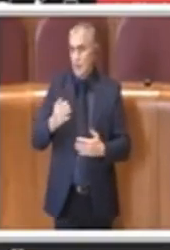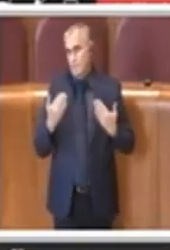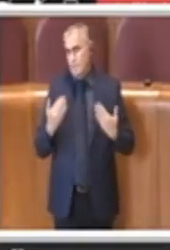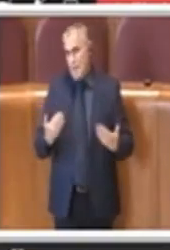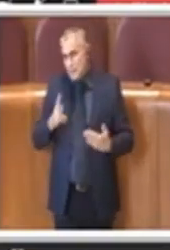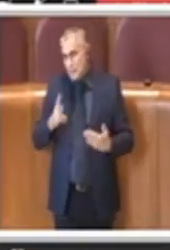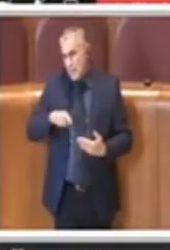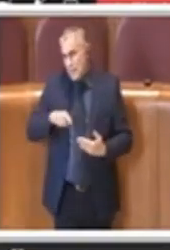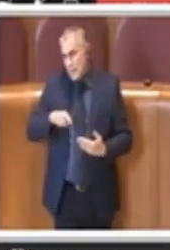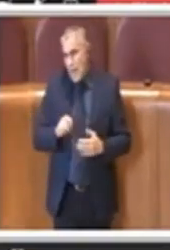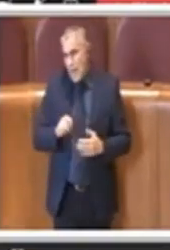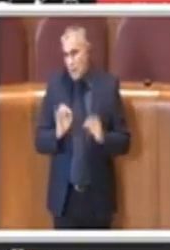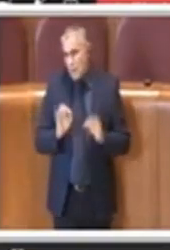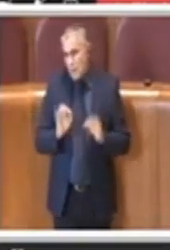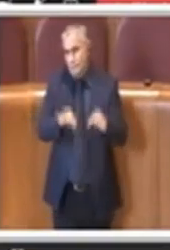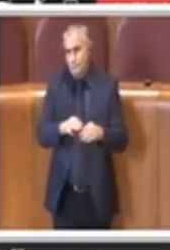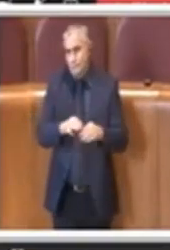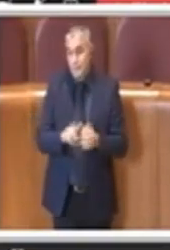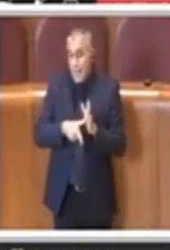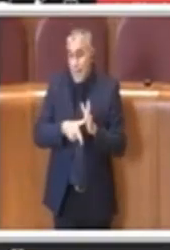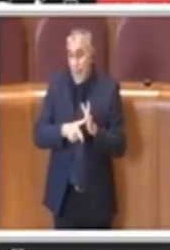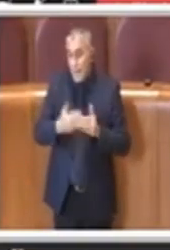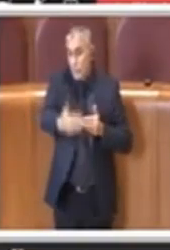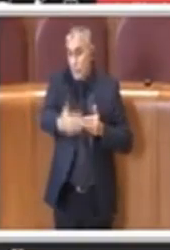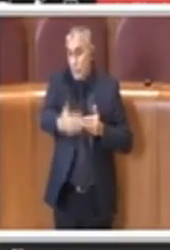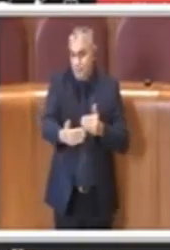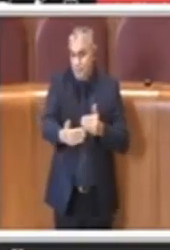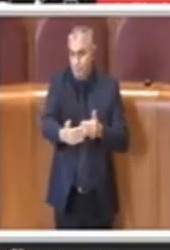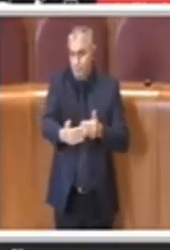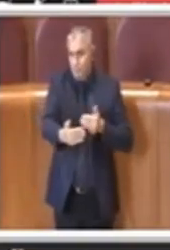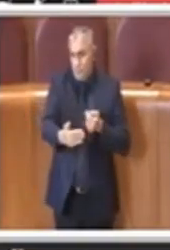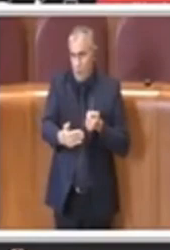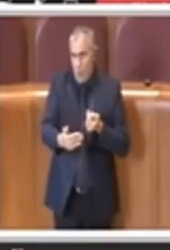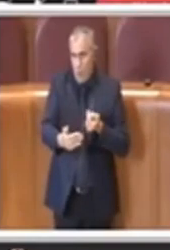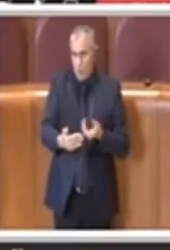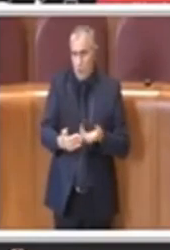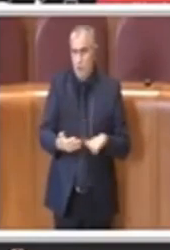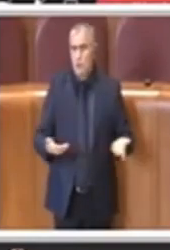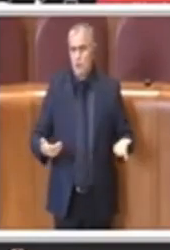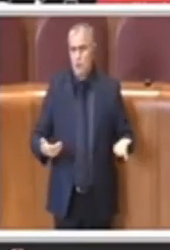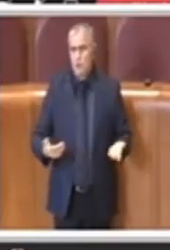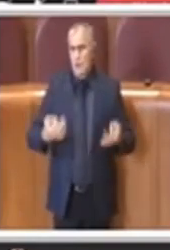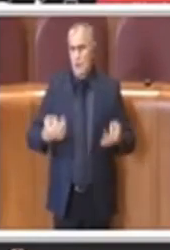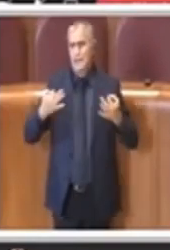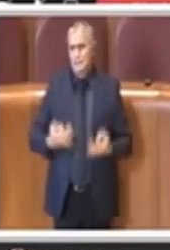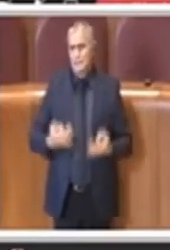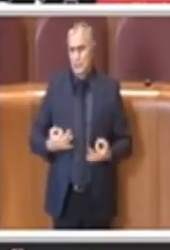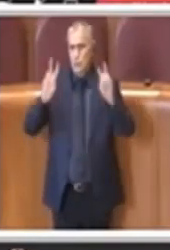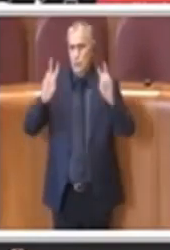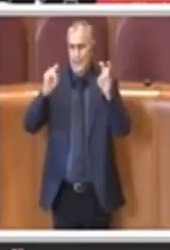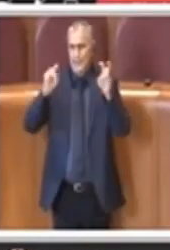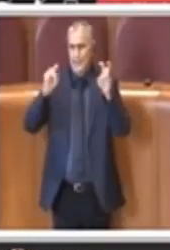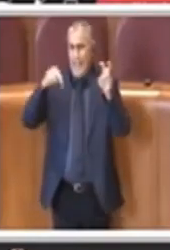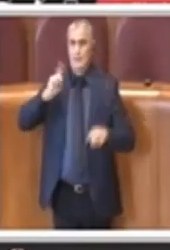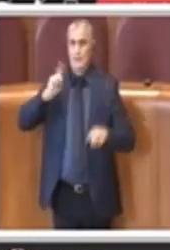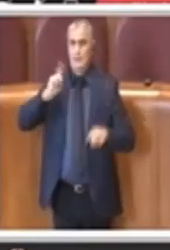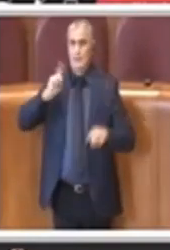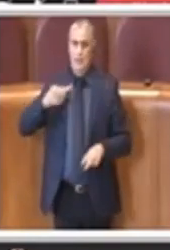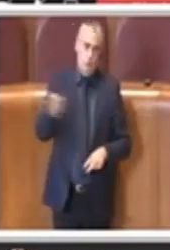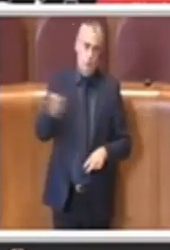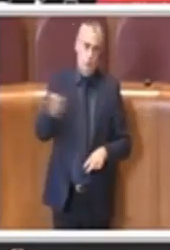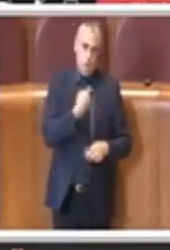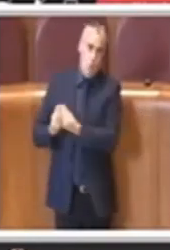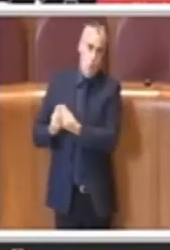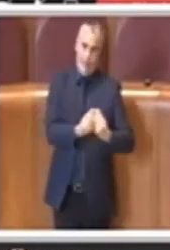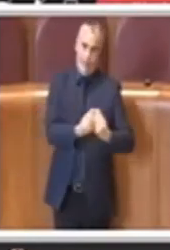ambizioso. C'è poco tempo, sicuramente, però su questo tema dobbiamo essere uniti, trasversali,